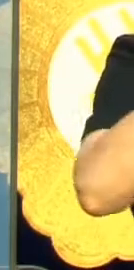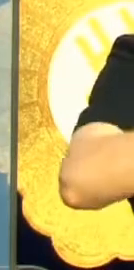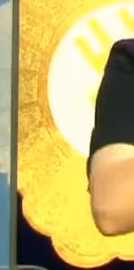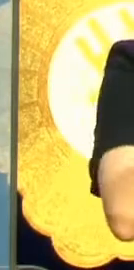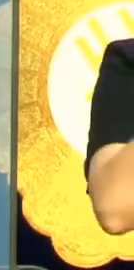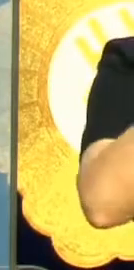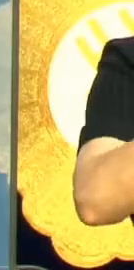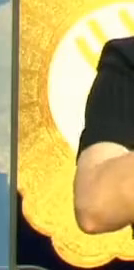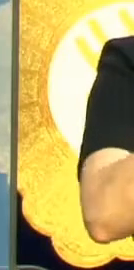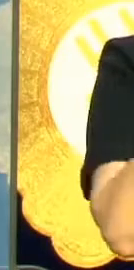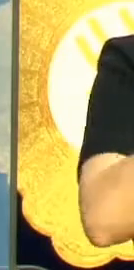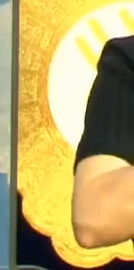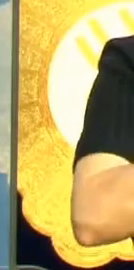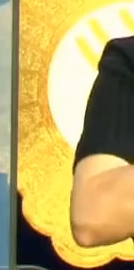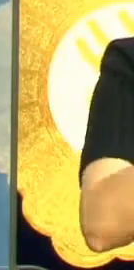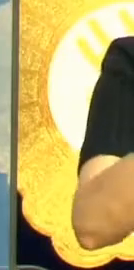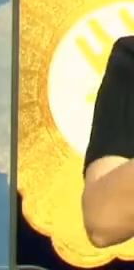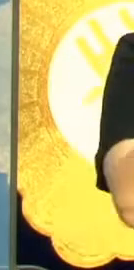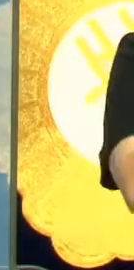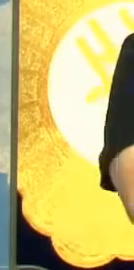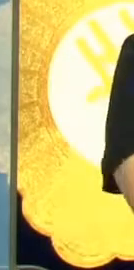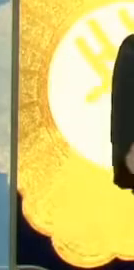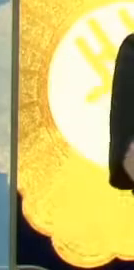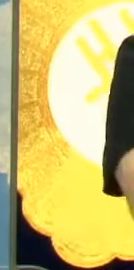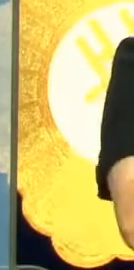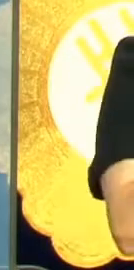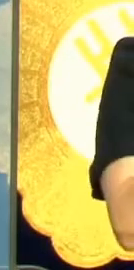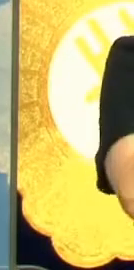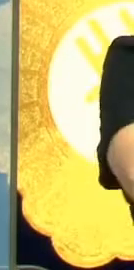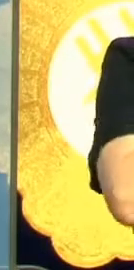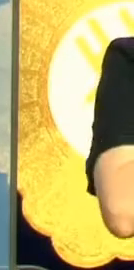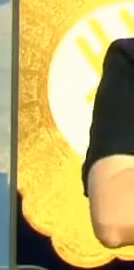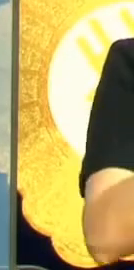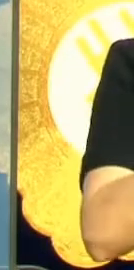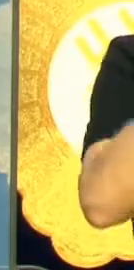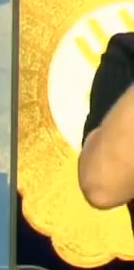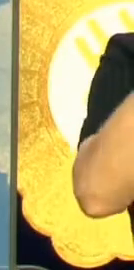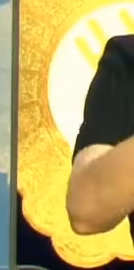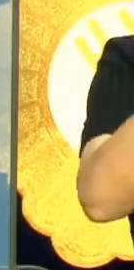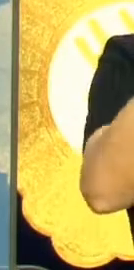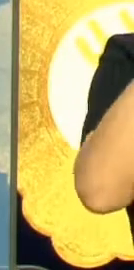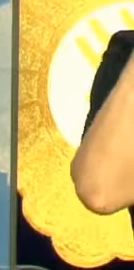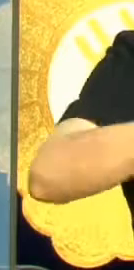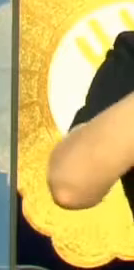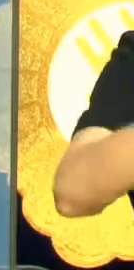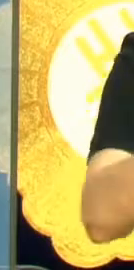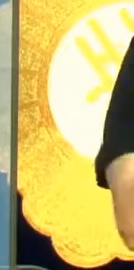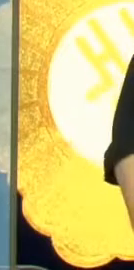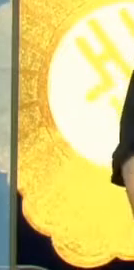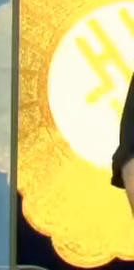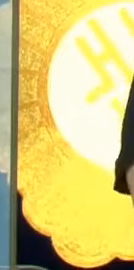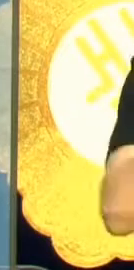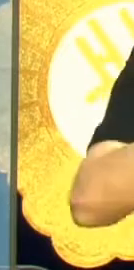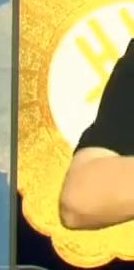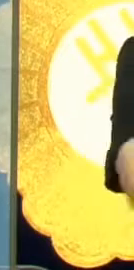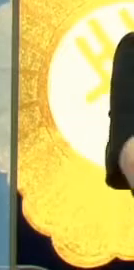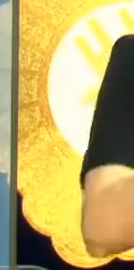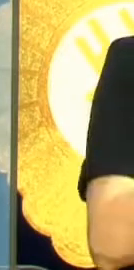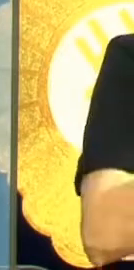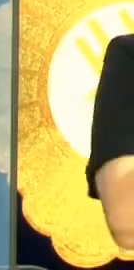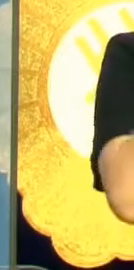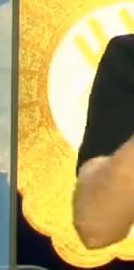판결은 헌법에 명시된 법률과 헌재의 판결을 부정하는 참담한 사례이자